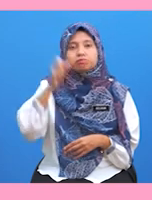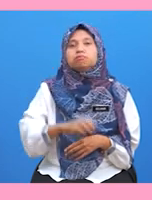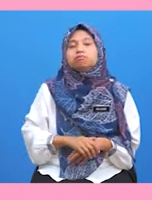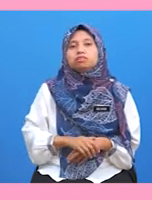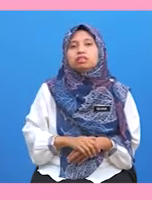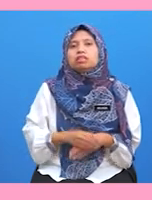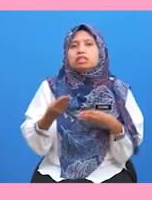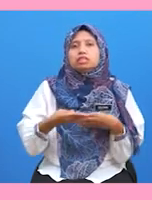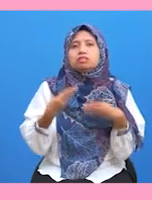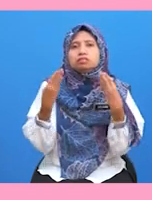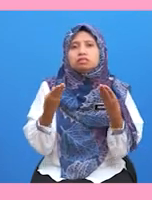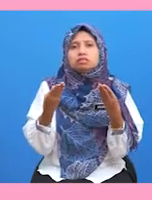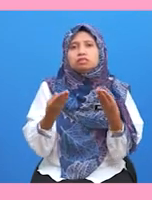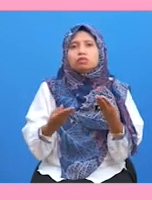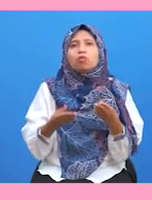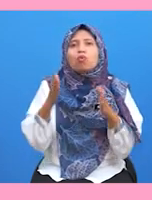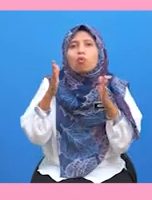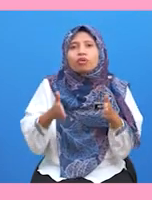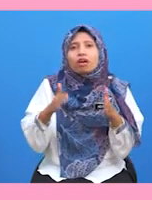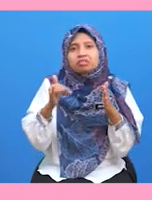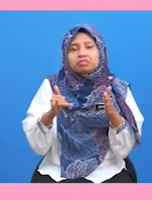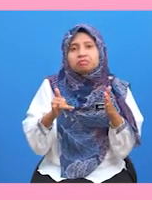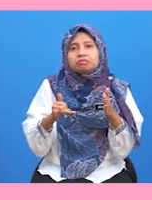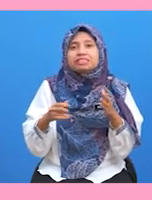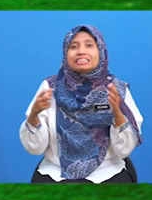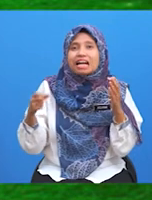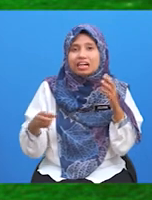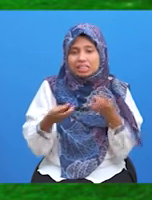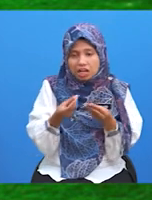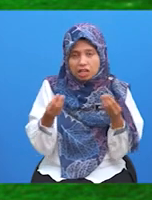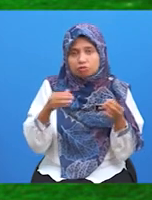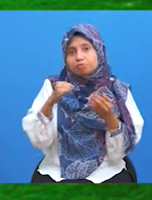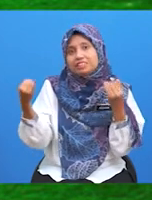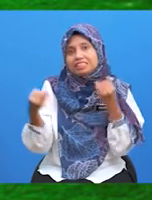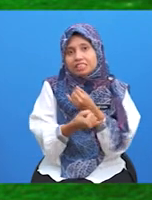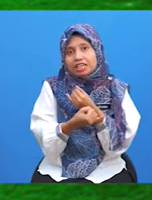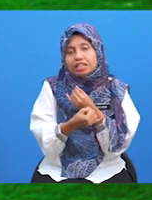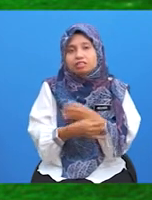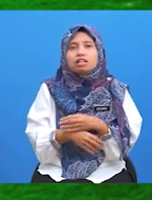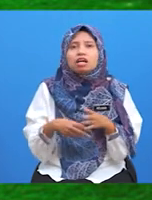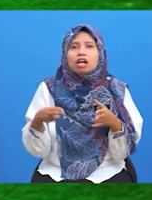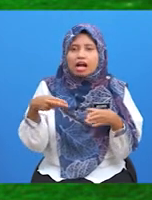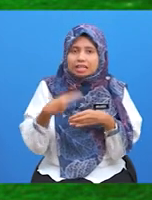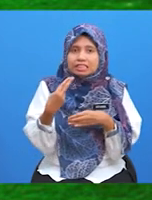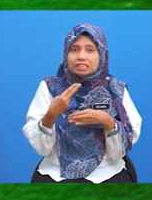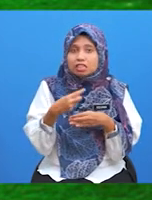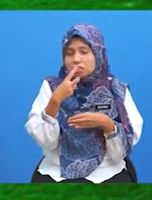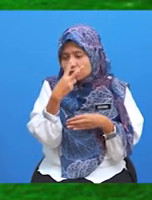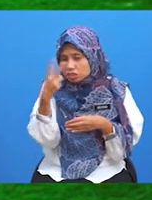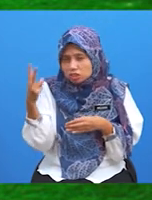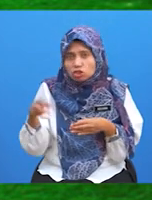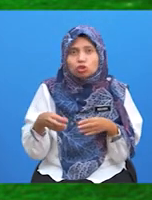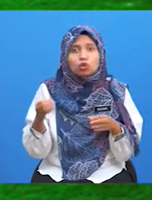penyerahan Sarawak dianggap sebagai orang tanah jajahan. Jika kita lihat hasil tinjauan yang